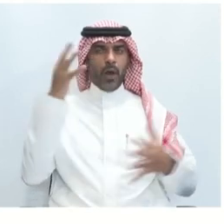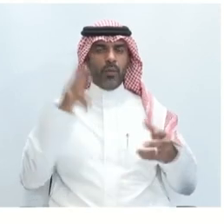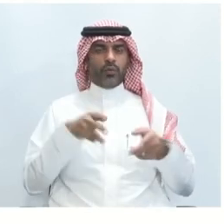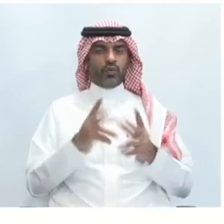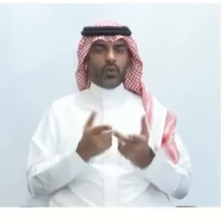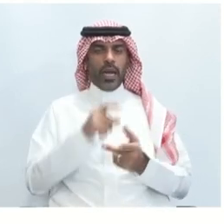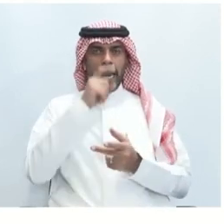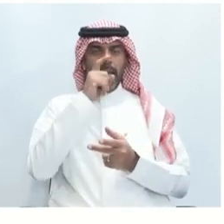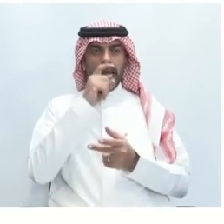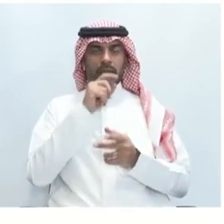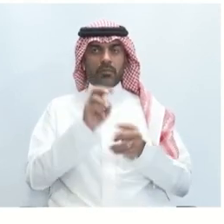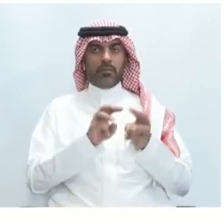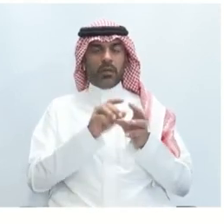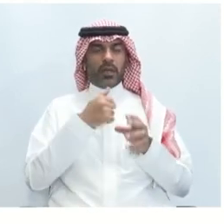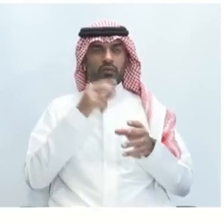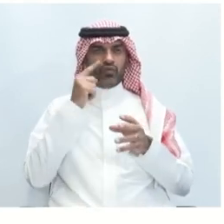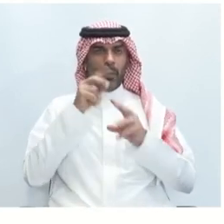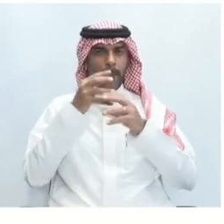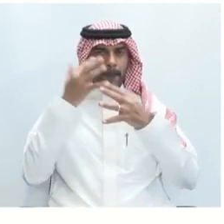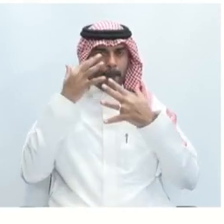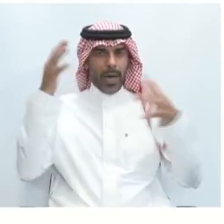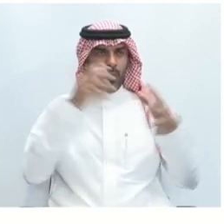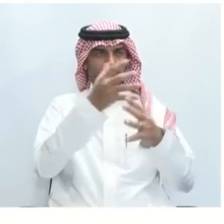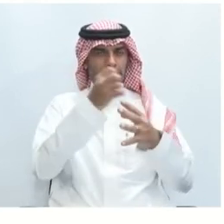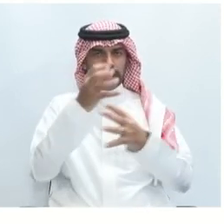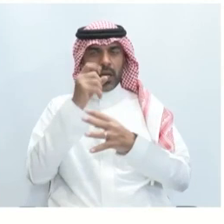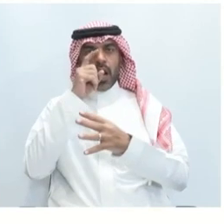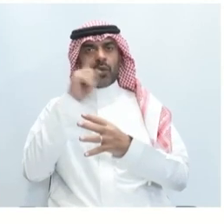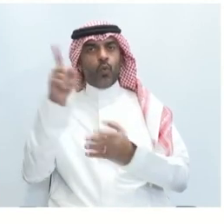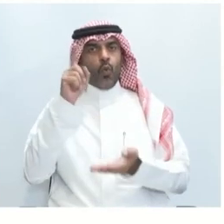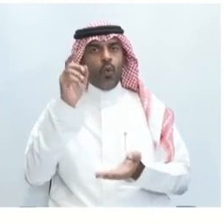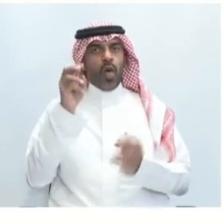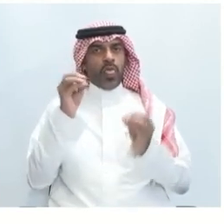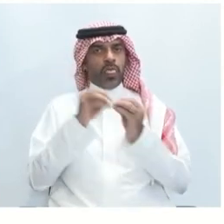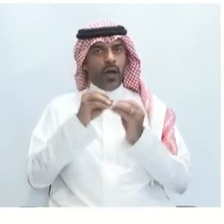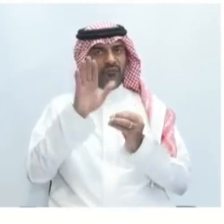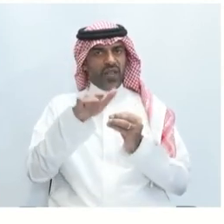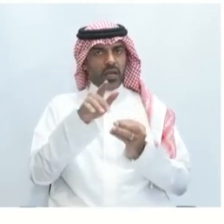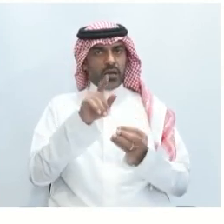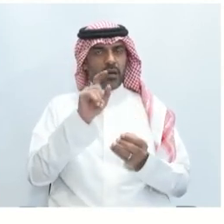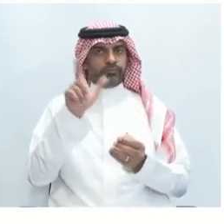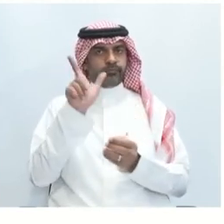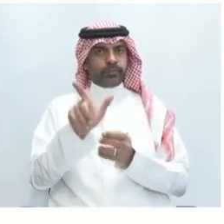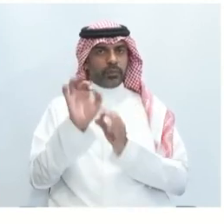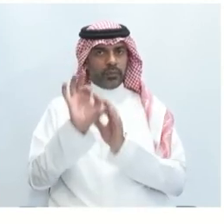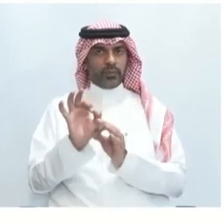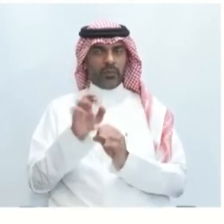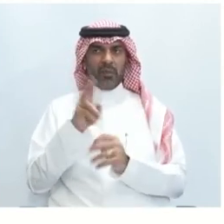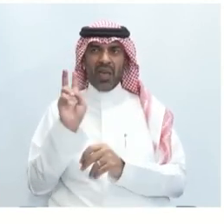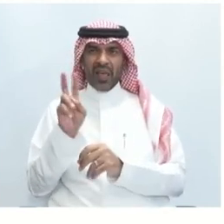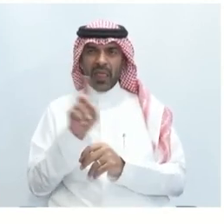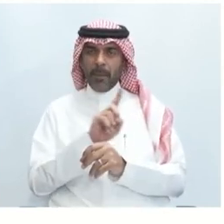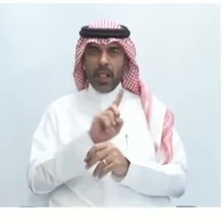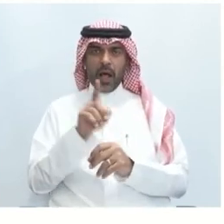المصادر والمواقع الالكترونيه الموثوقه للحصول على معلومات المشروع بعد ما تنتهي